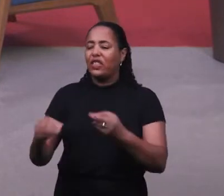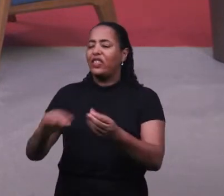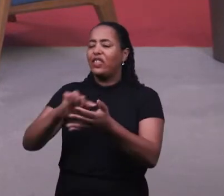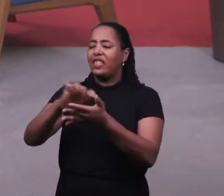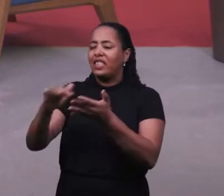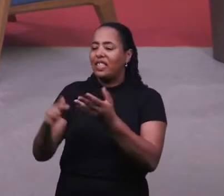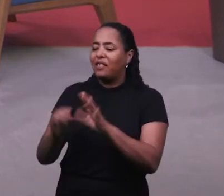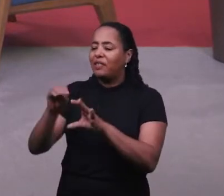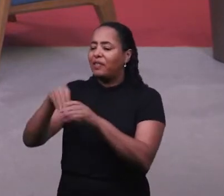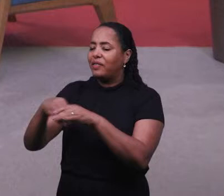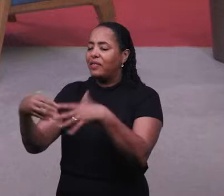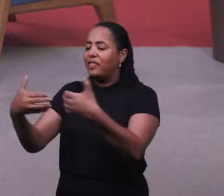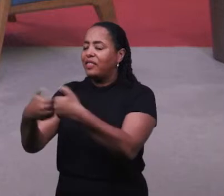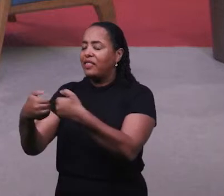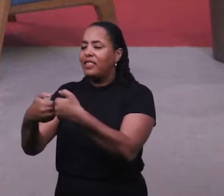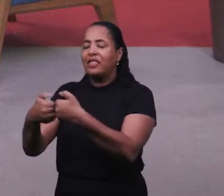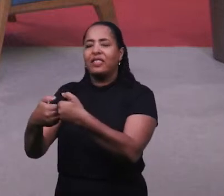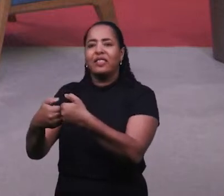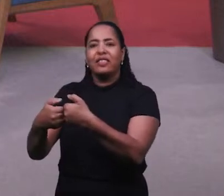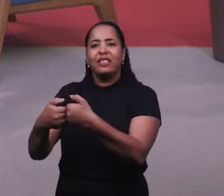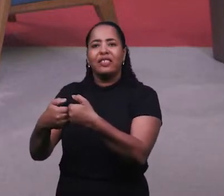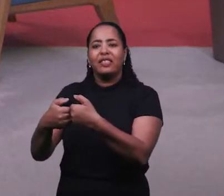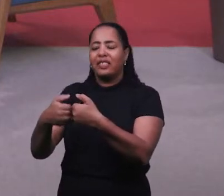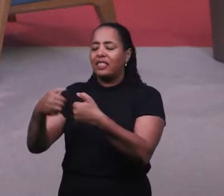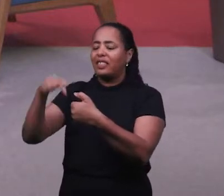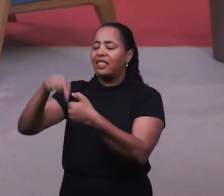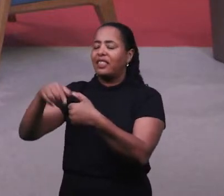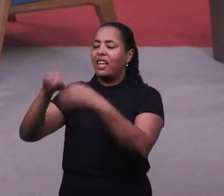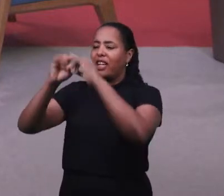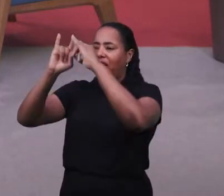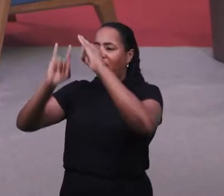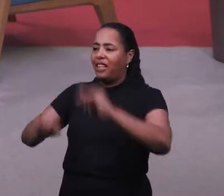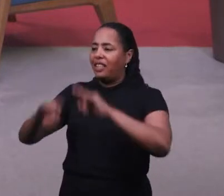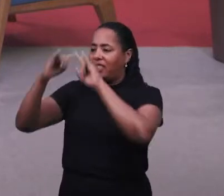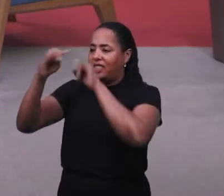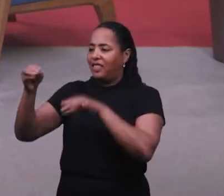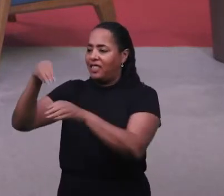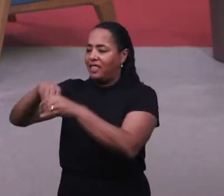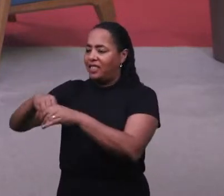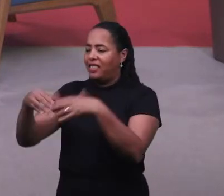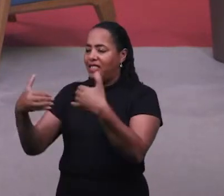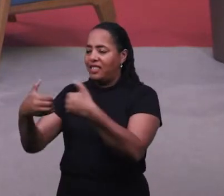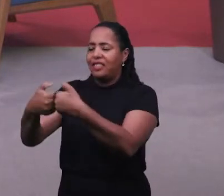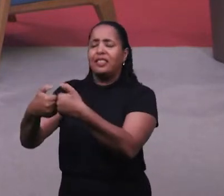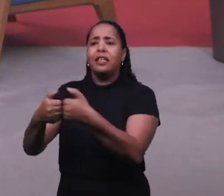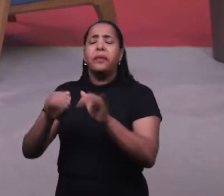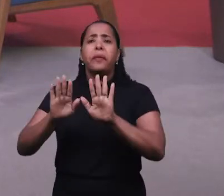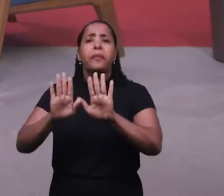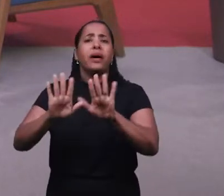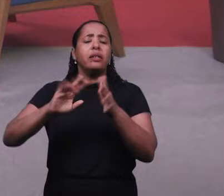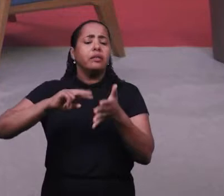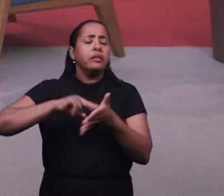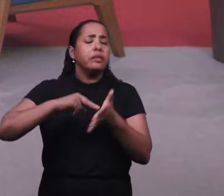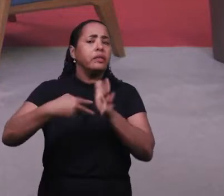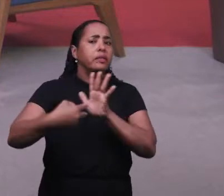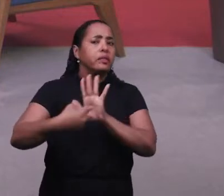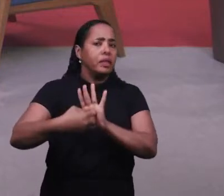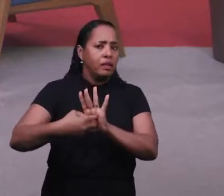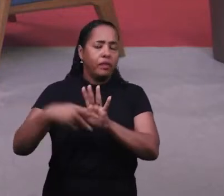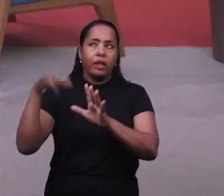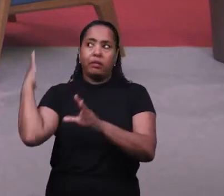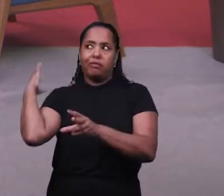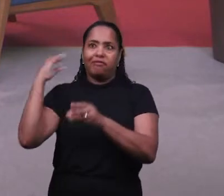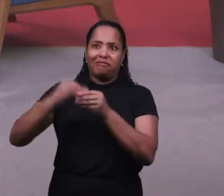intense, très détaillée sur tous les éléments du tabernacle, parmi eux l'arche de l'alliance, l'arche de la consultation du Seigneur. Quelle